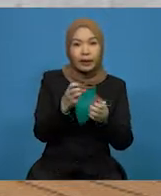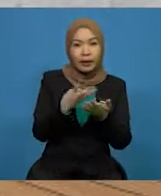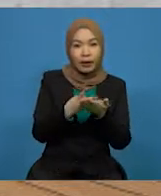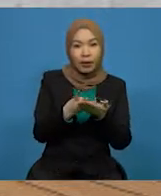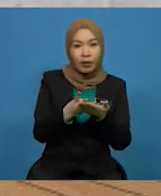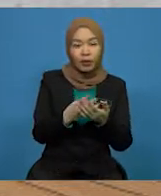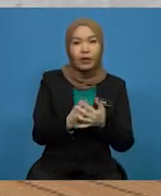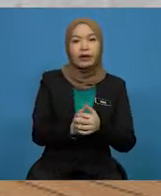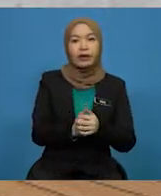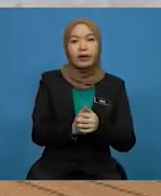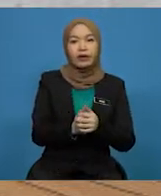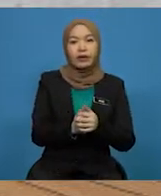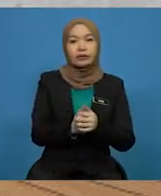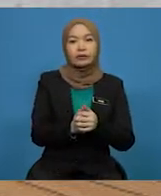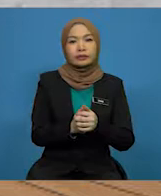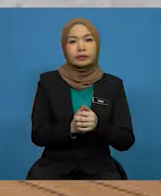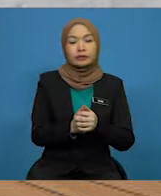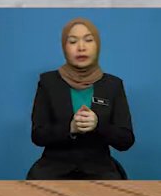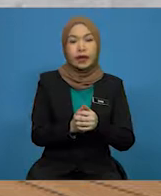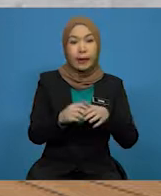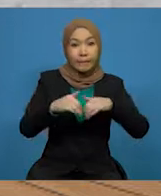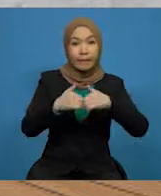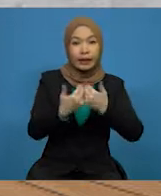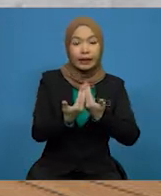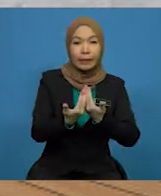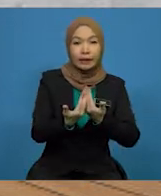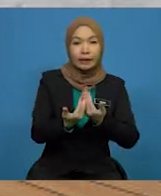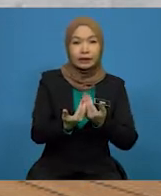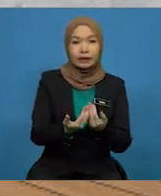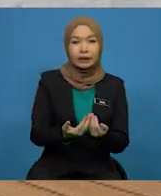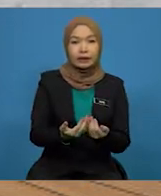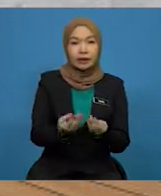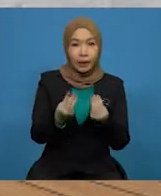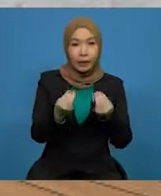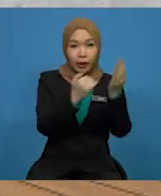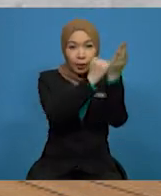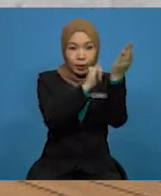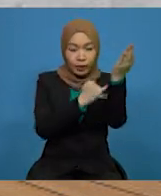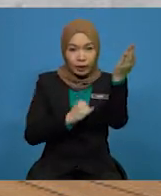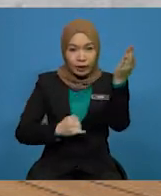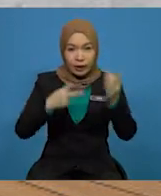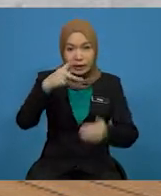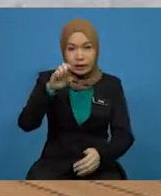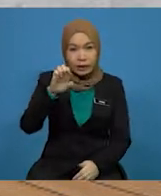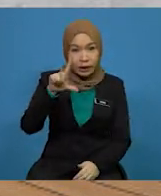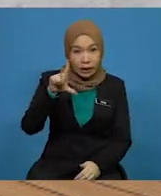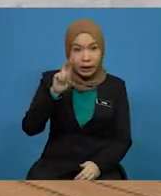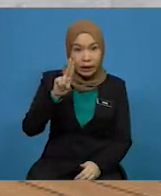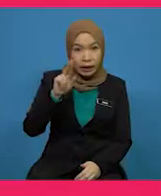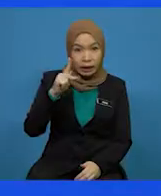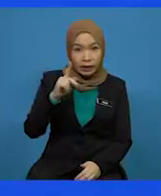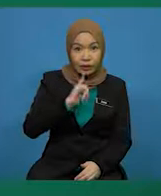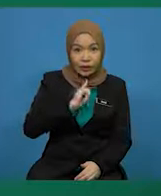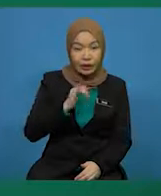mahupun spekulasi. Bagaimanakah pelajar ingin melukis dan membentuk keluk permintaan wang di pasaran